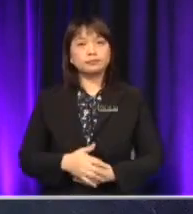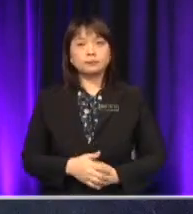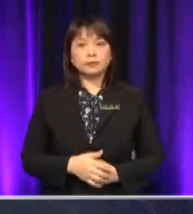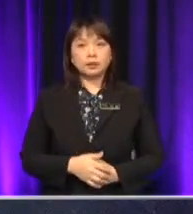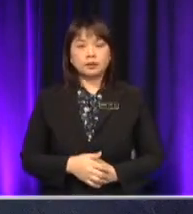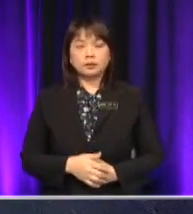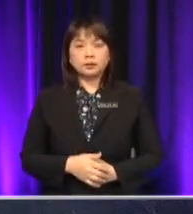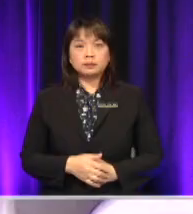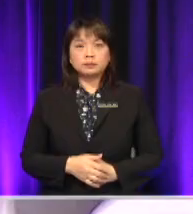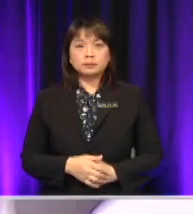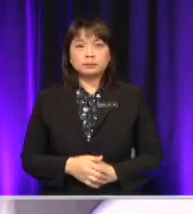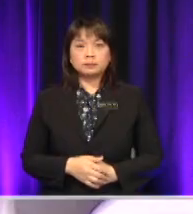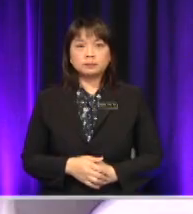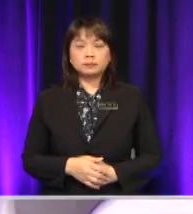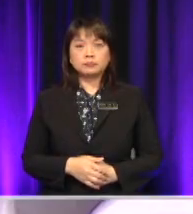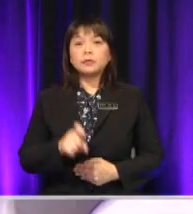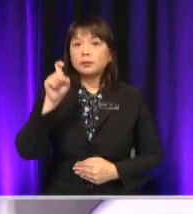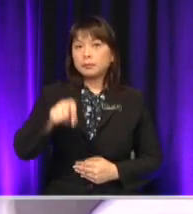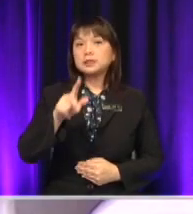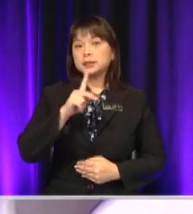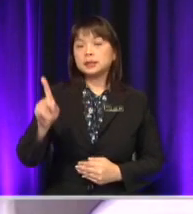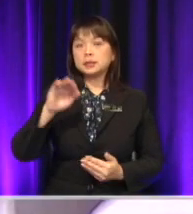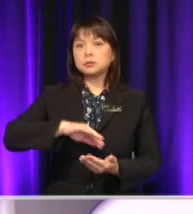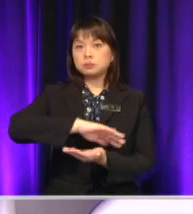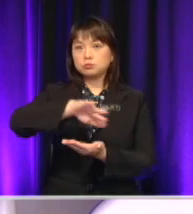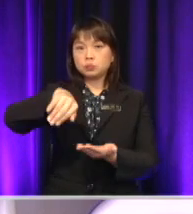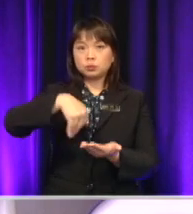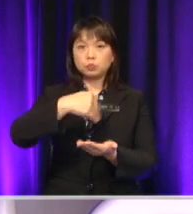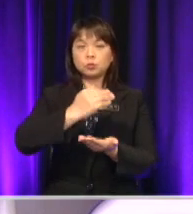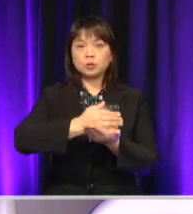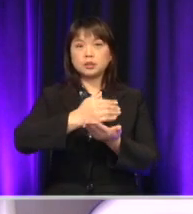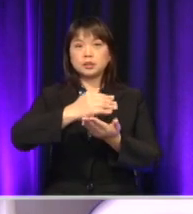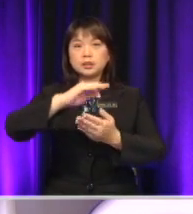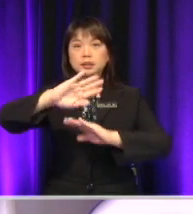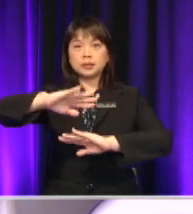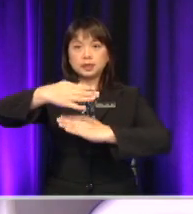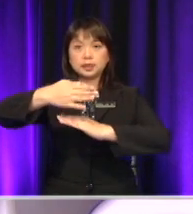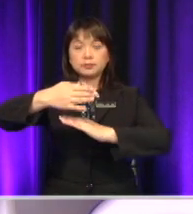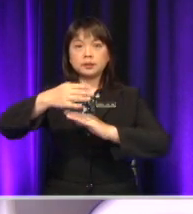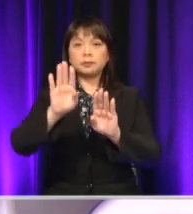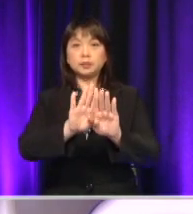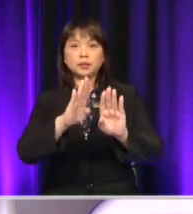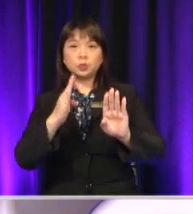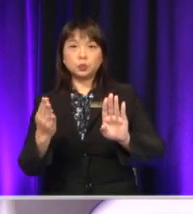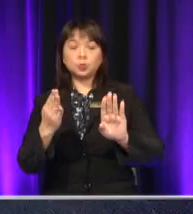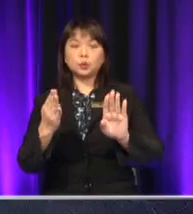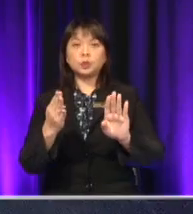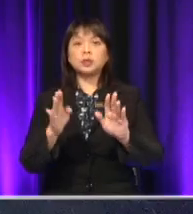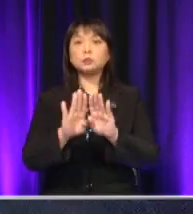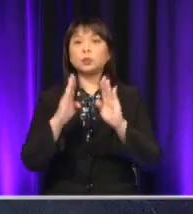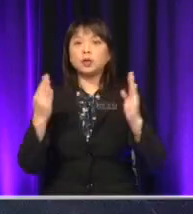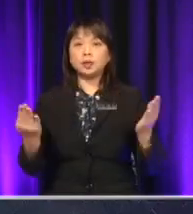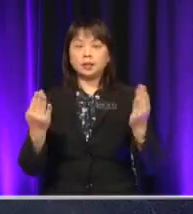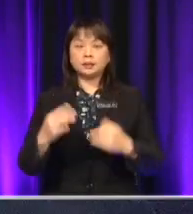seterusnya? Seterusnya, yang keenam, pastikan semua tingkap dan pintu dibuka sewaktu sesi pembelajaran. Kenapa ni, cikgu? Untuk pengudaraan